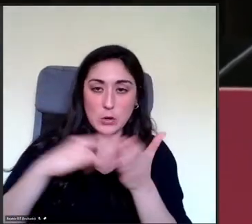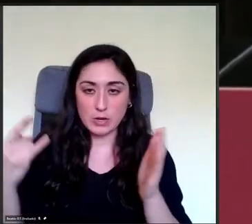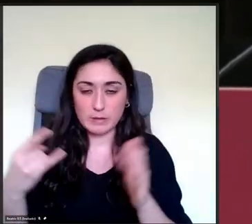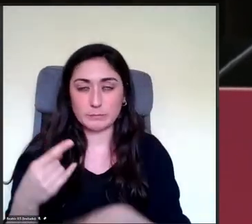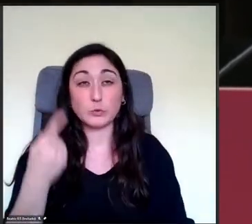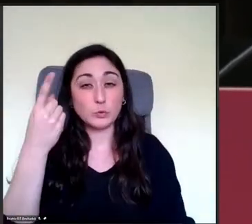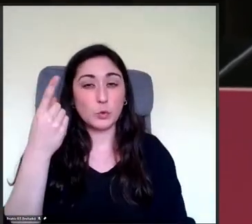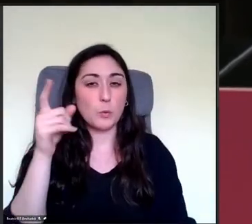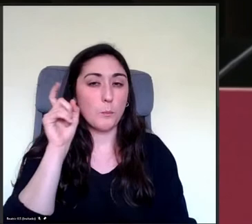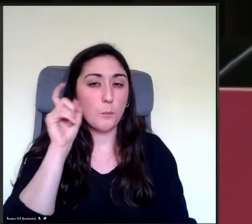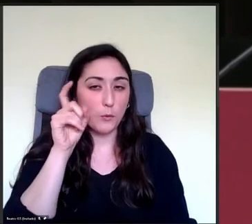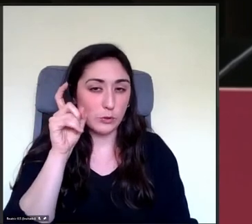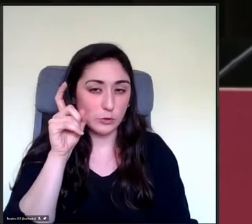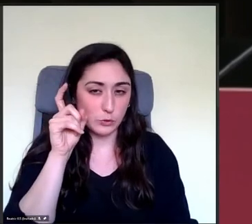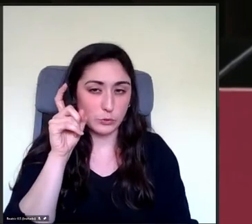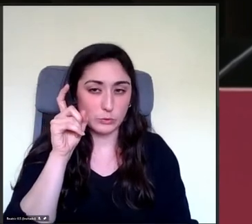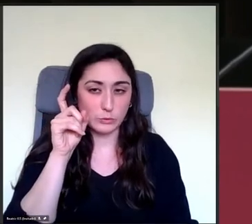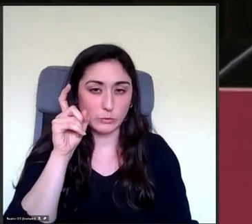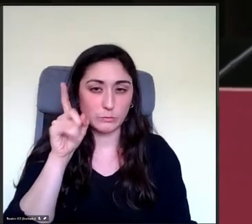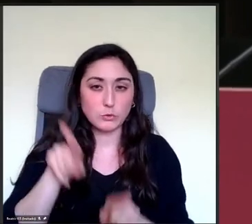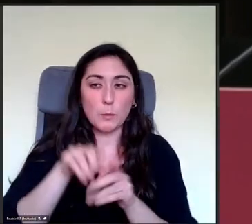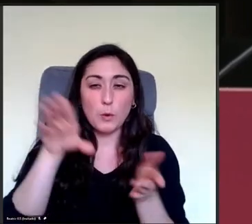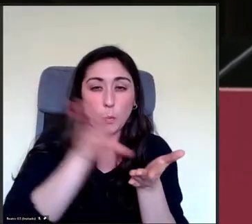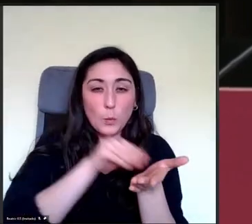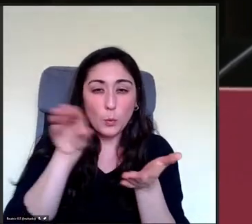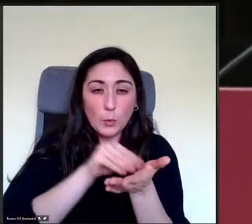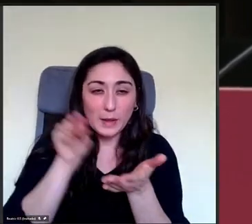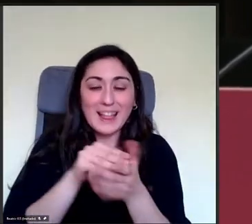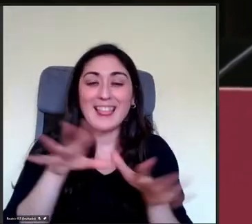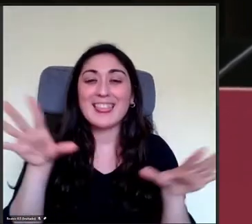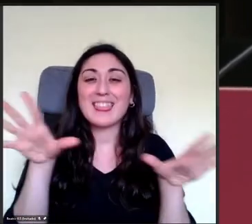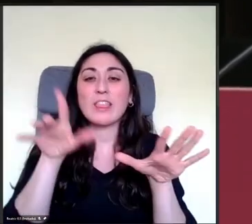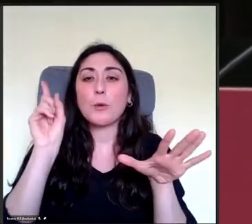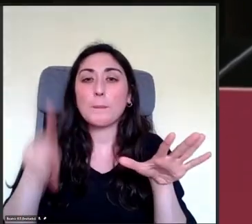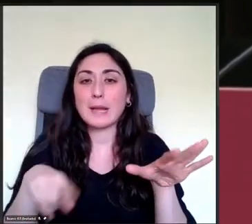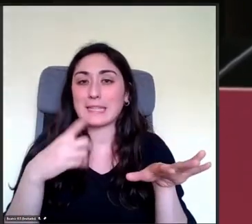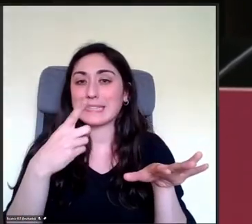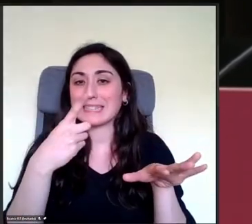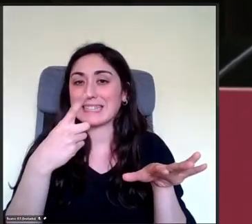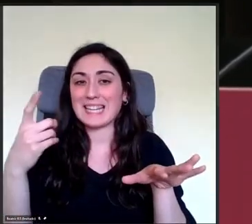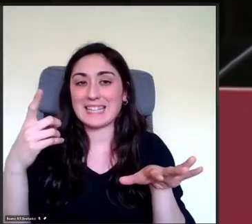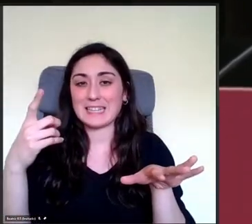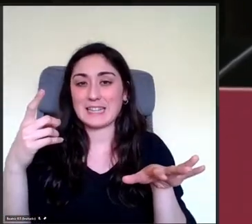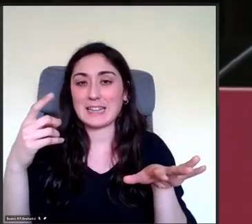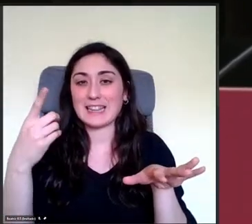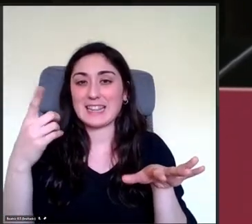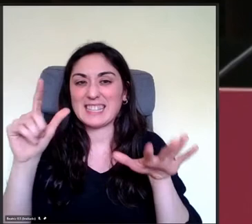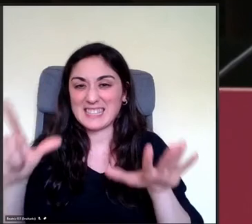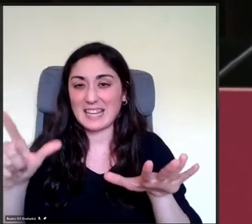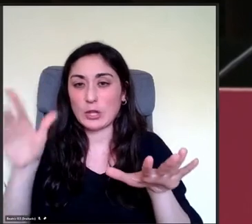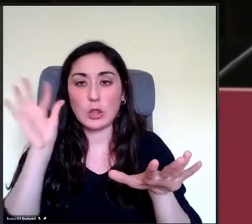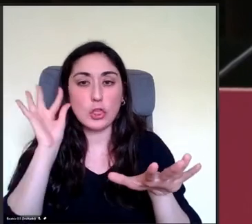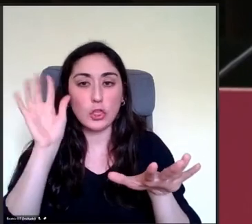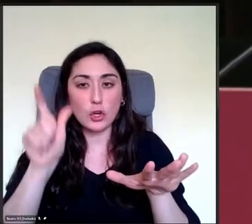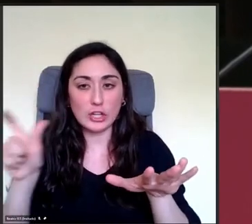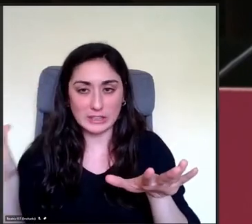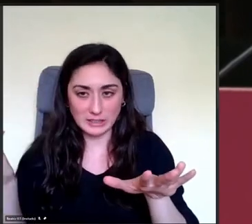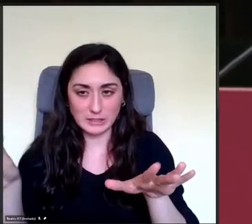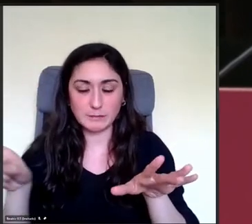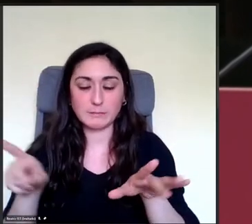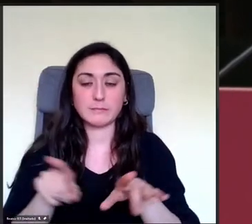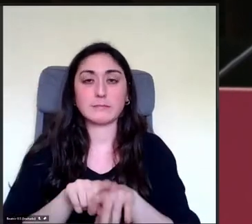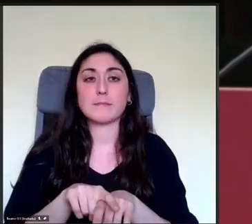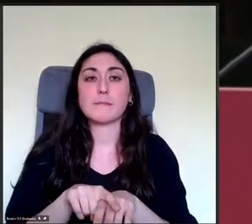té un recull de 1.117 dones i que també va confessar que en aquest congrés